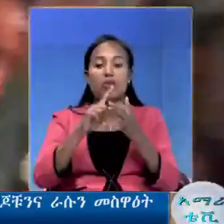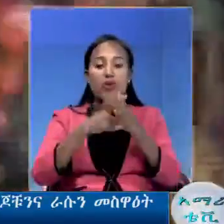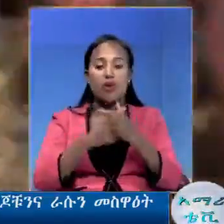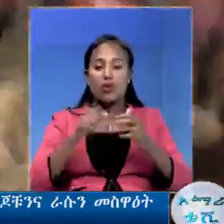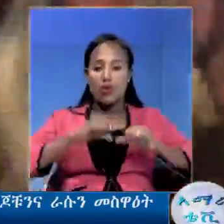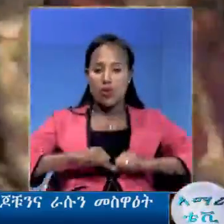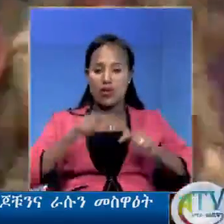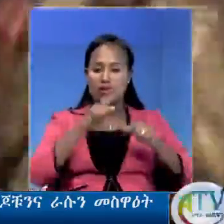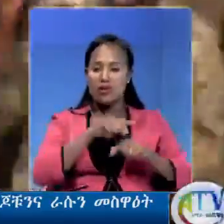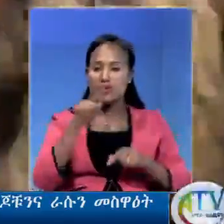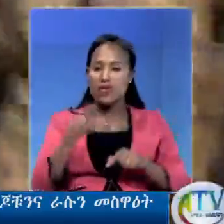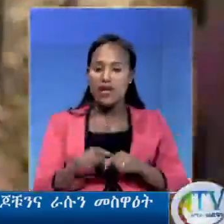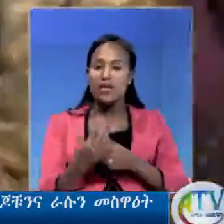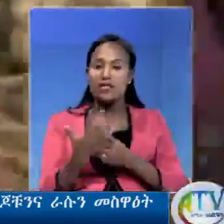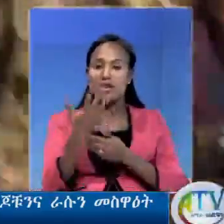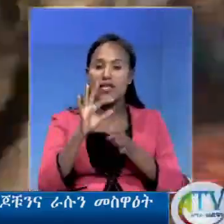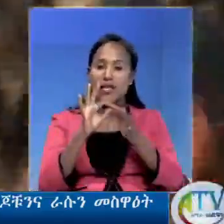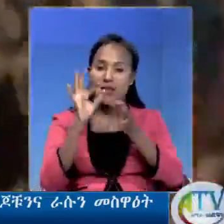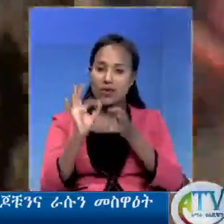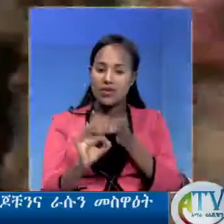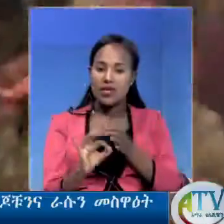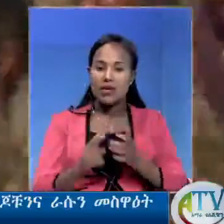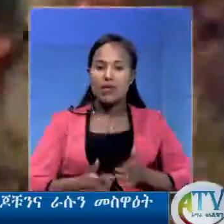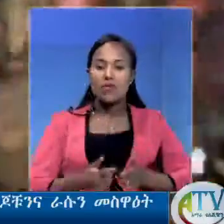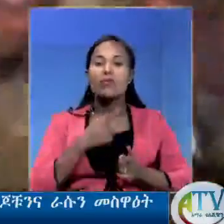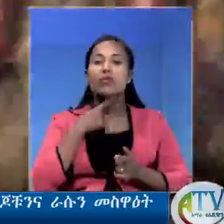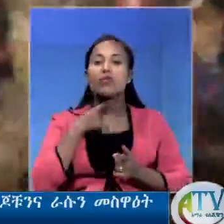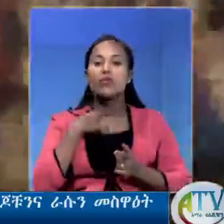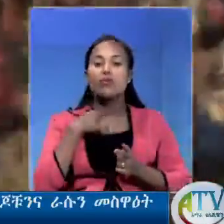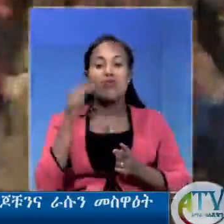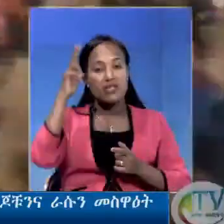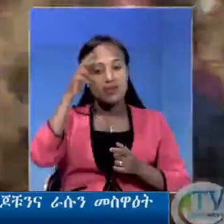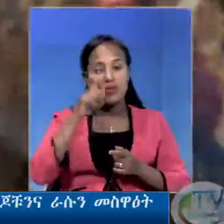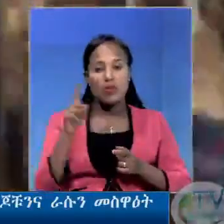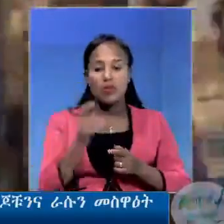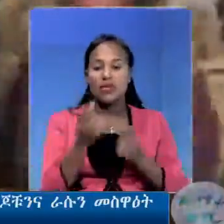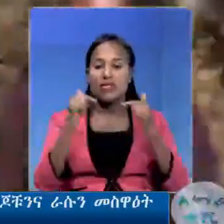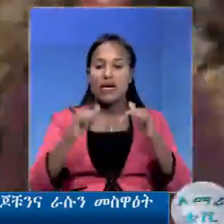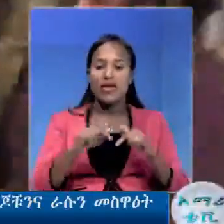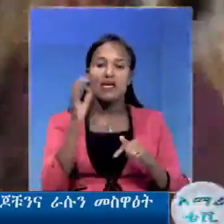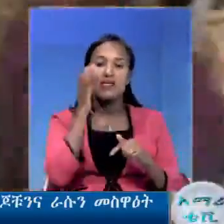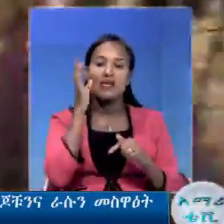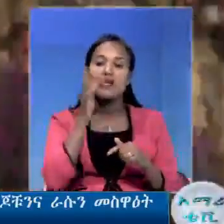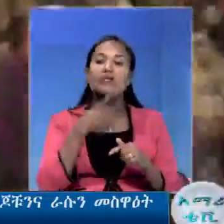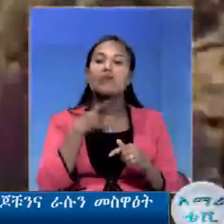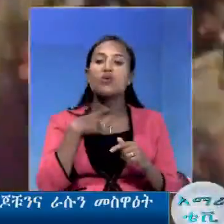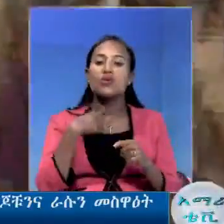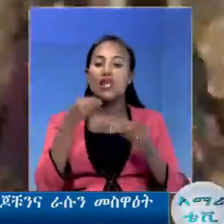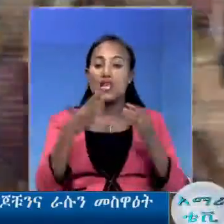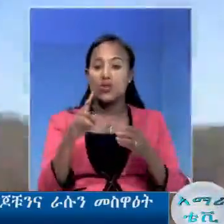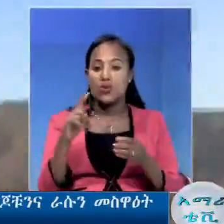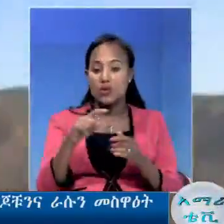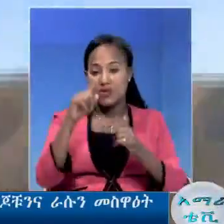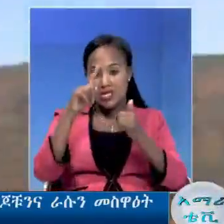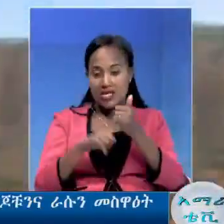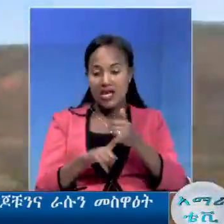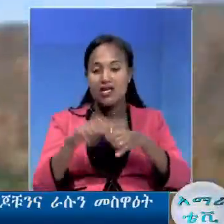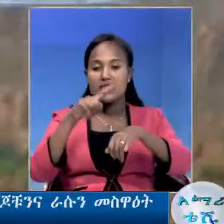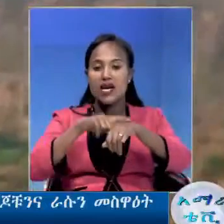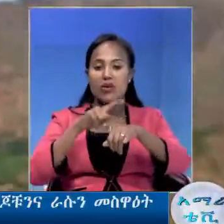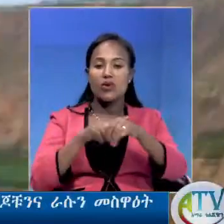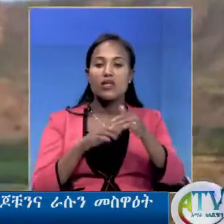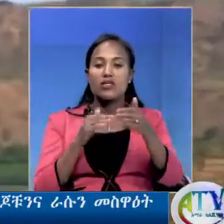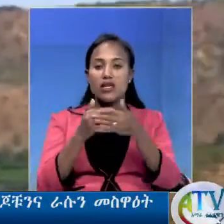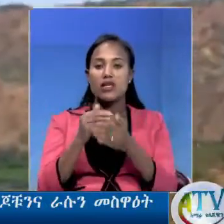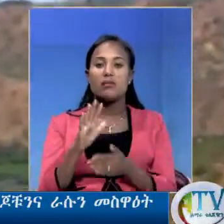ሲራ እዚህም እዛም እሳት እየለኮሰ የምኞት ፈረሱን ቢጋልብም ዛሬ ግን ተነግ ምኞት አልባ ሆኖ የመጨረሻ ሰዓቱ